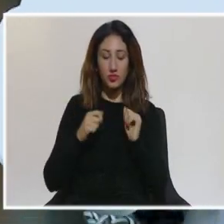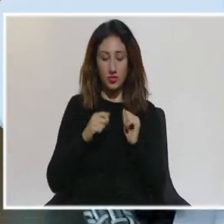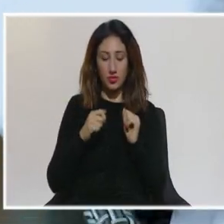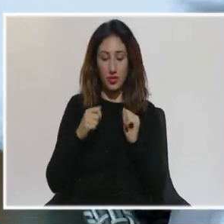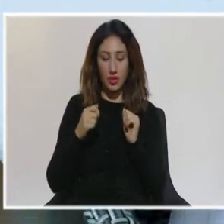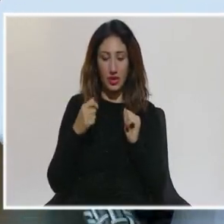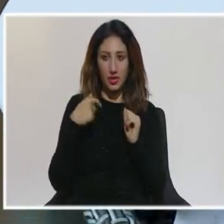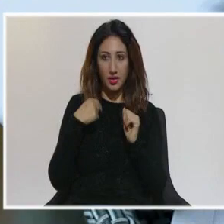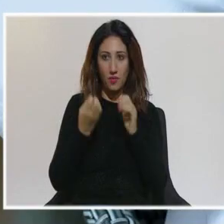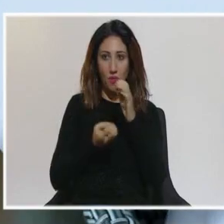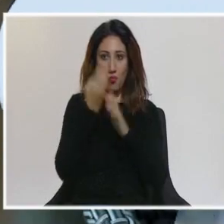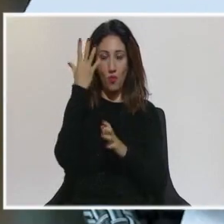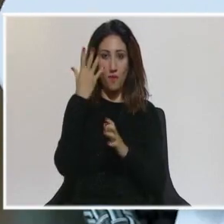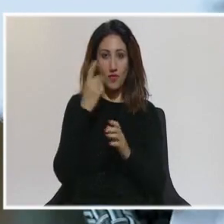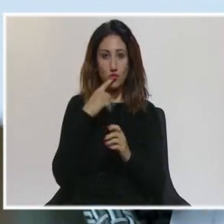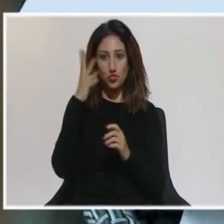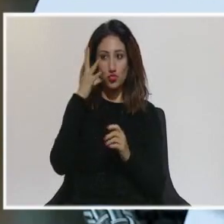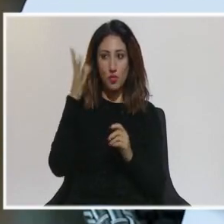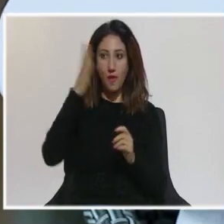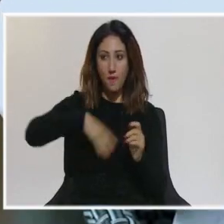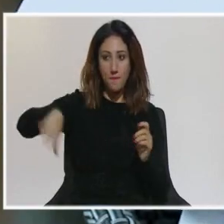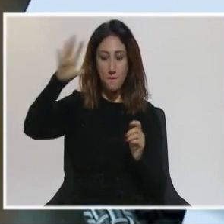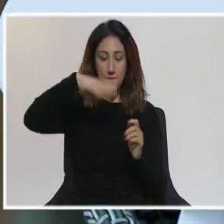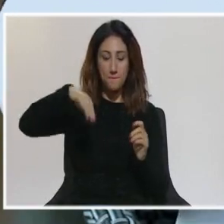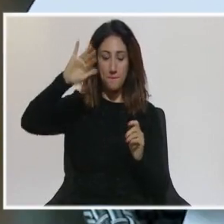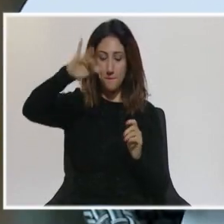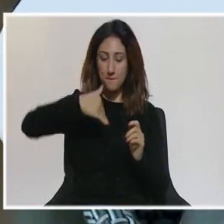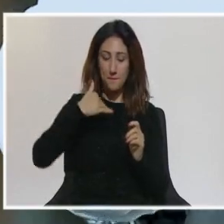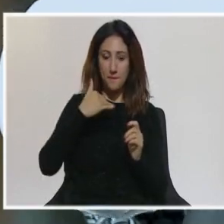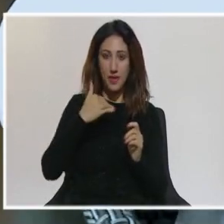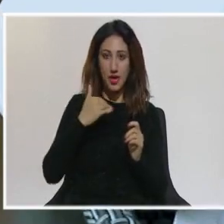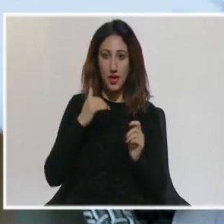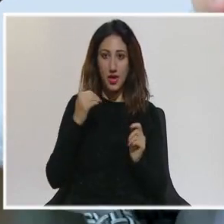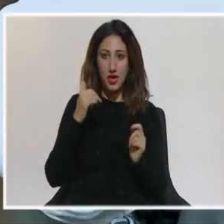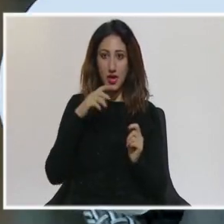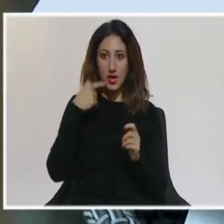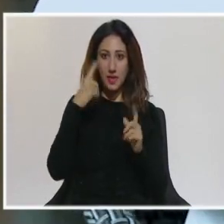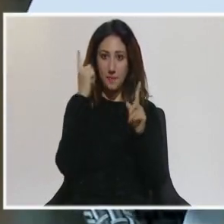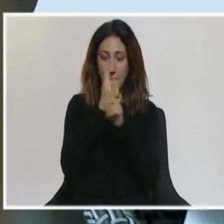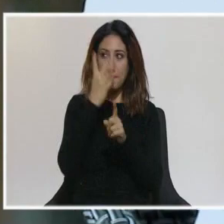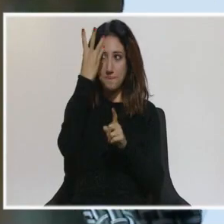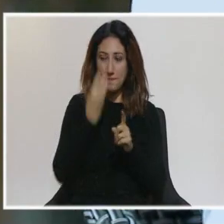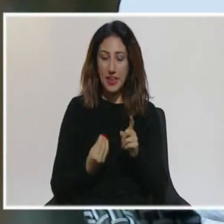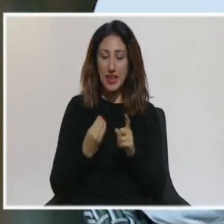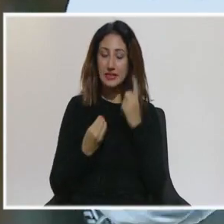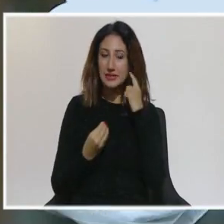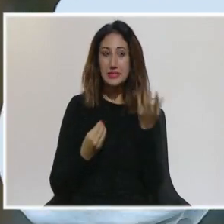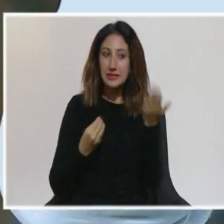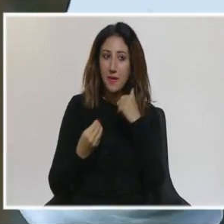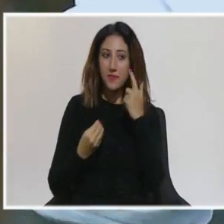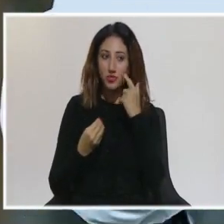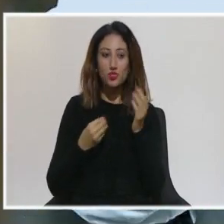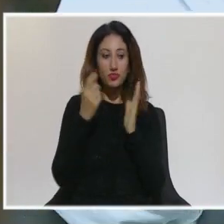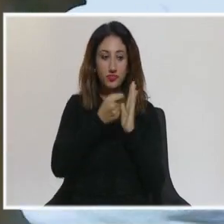ايه الشباب والناس الكبار في الحته عندنا نتقابل بالليل وبتاع، سمعنا حاجه اقول